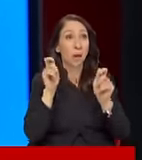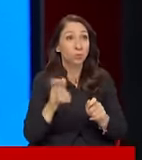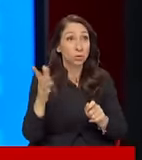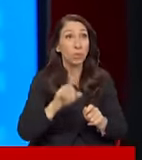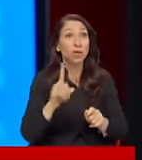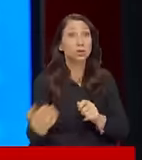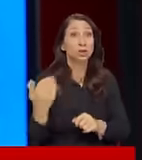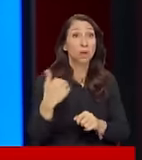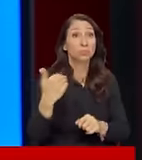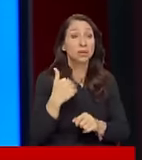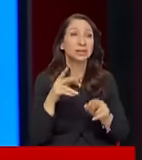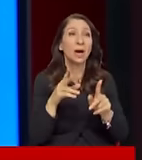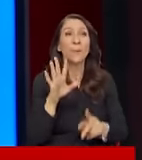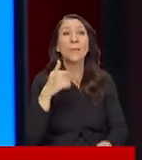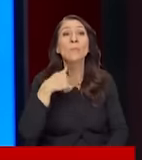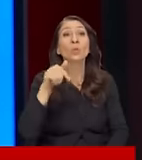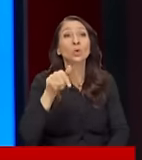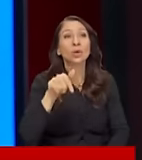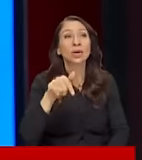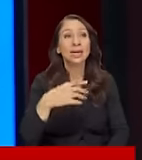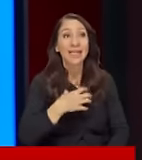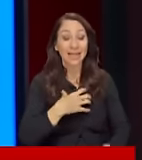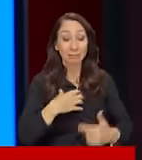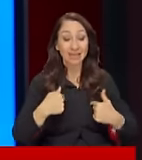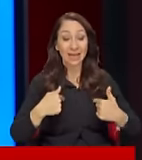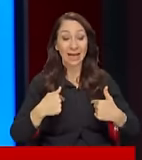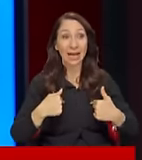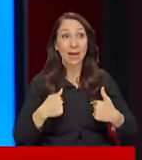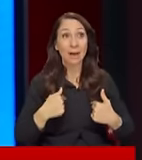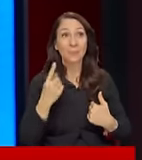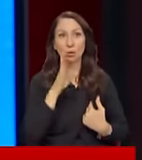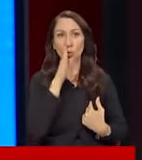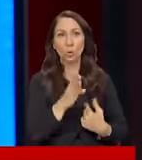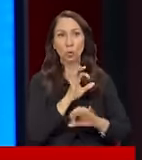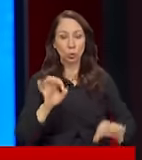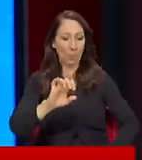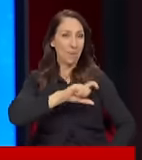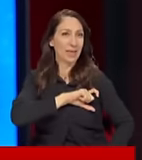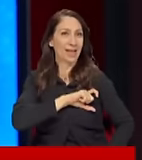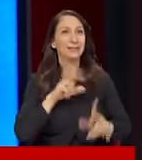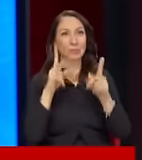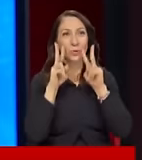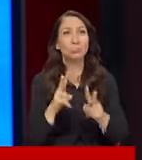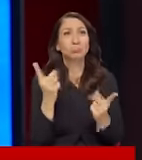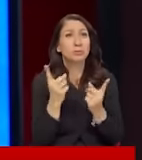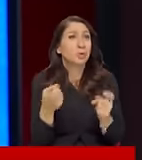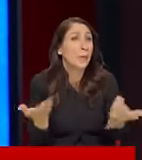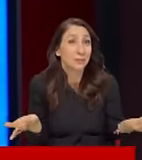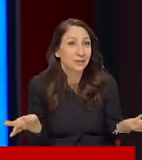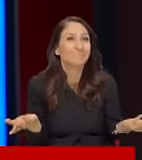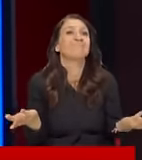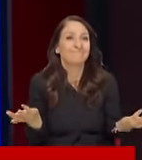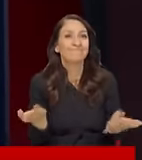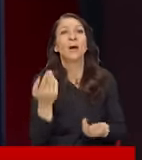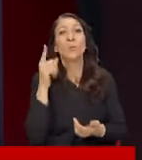uğramışız. Müfettiş gelmiş vesaire. Ama ben bunu kendimize bir dürüstlük madalyası gibi görüyorum. Çünkü bir şey bulamamışlar.